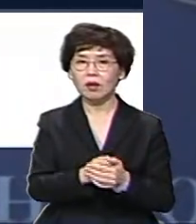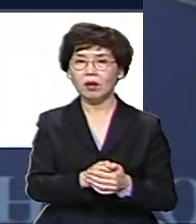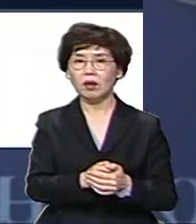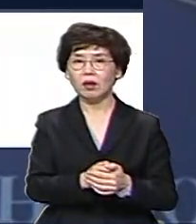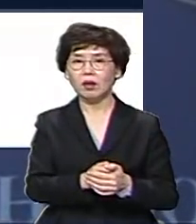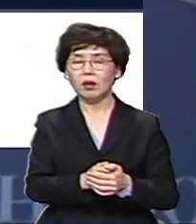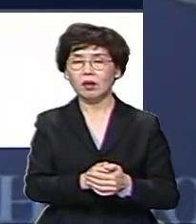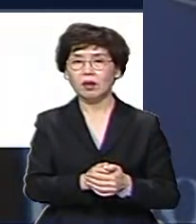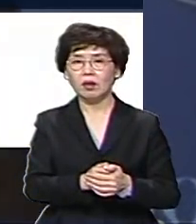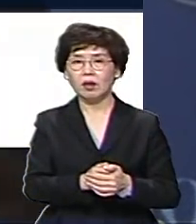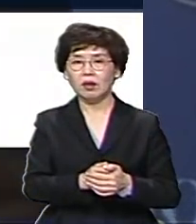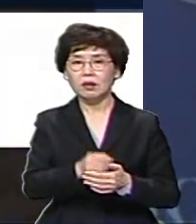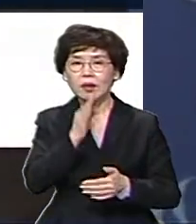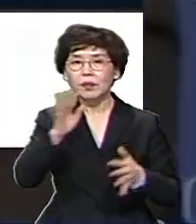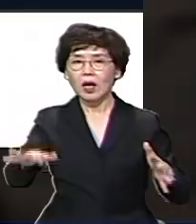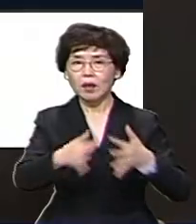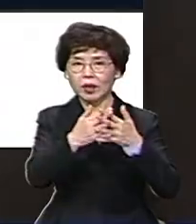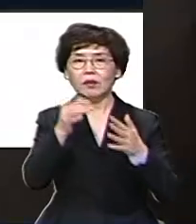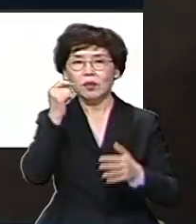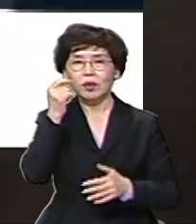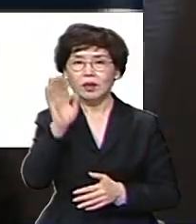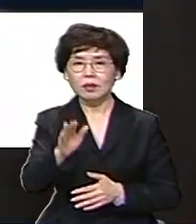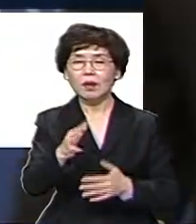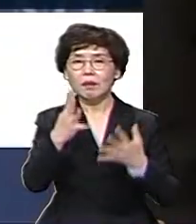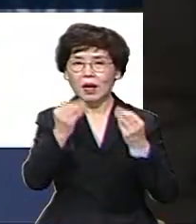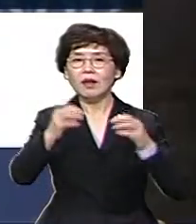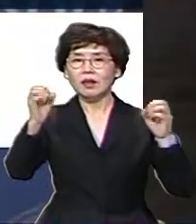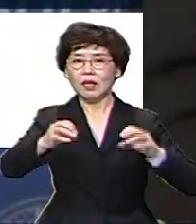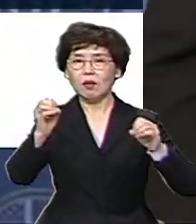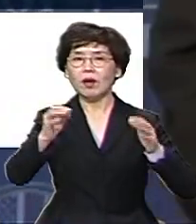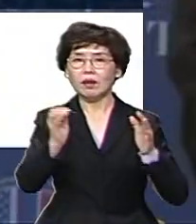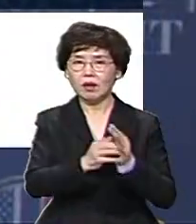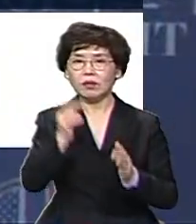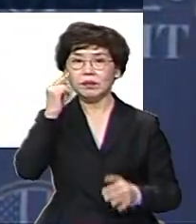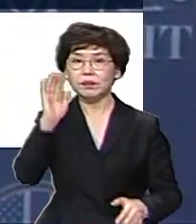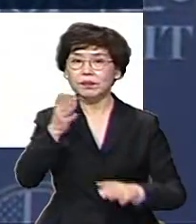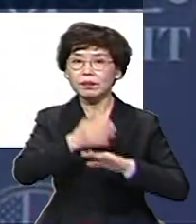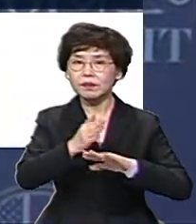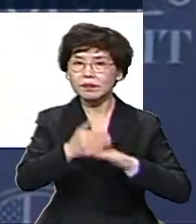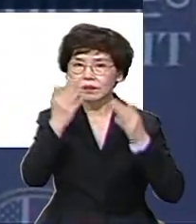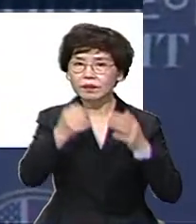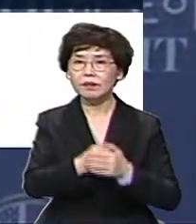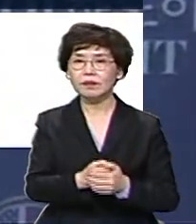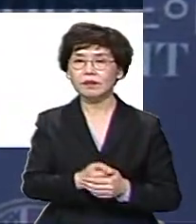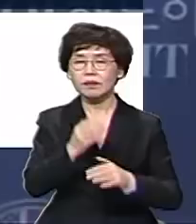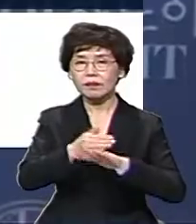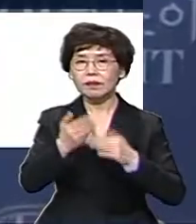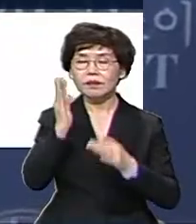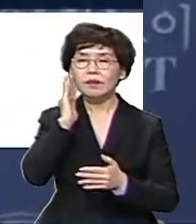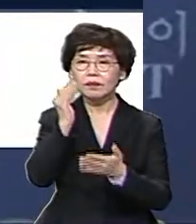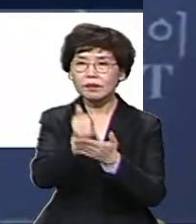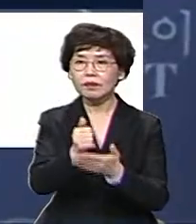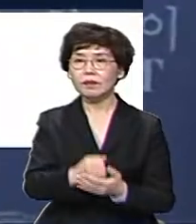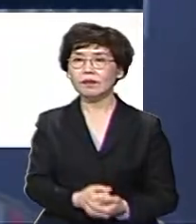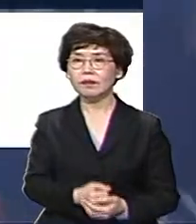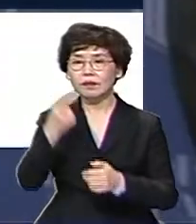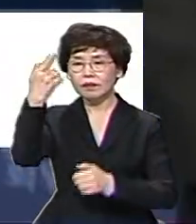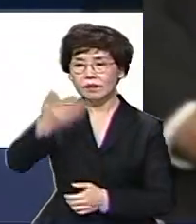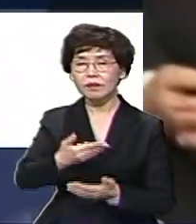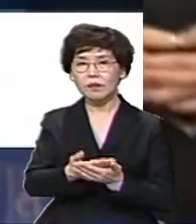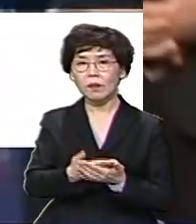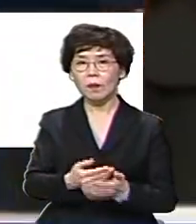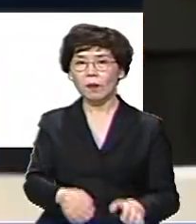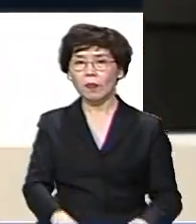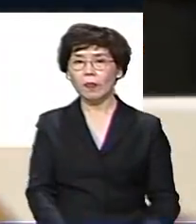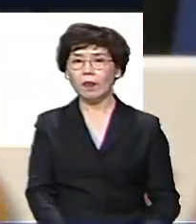많은 부분에서 현재에서는 더 많은 합의를 이루지 못했지만 그동안 많은 내용들을 내놓고 얘기를 해주셨다고 생각합니다. 감사합니다. 대통령님. 예. 메이저